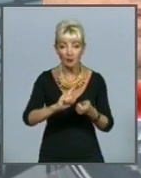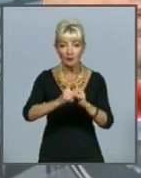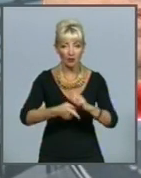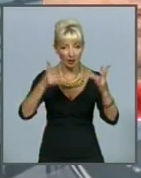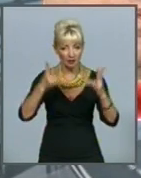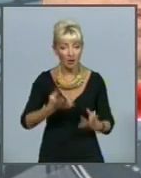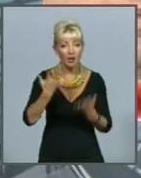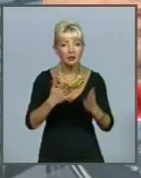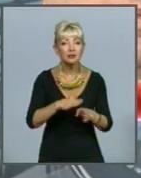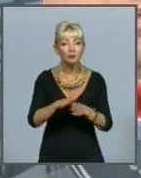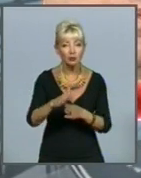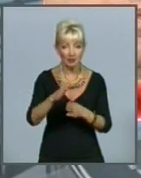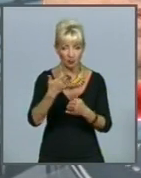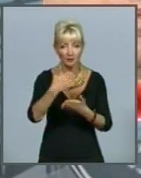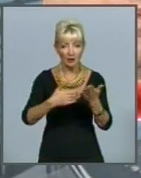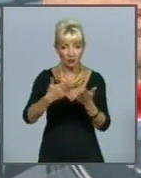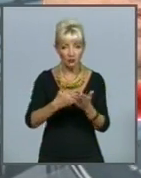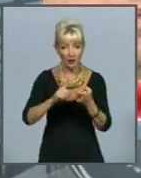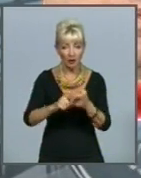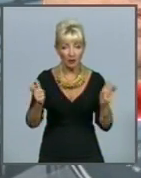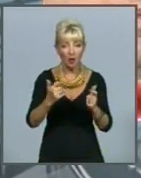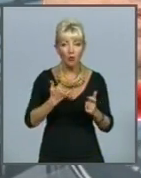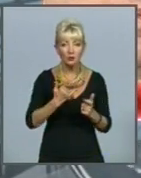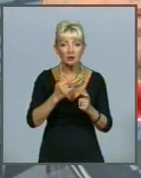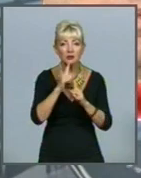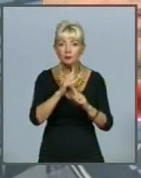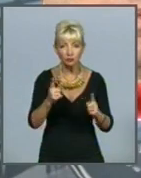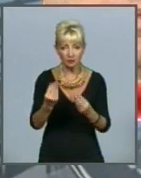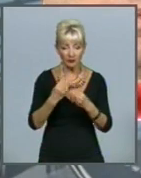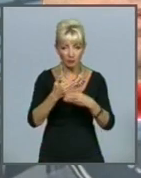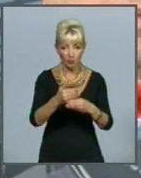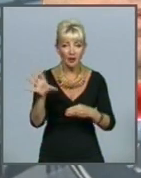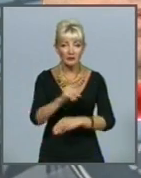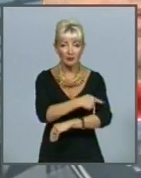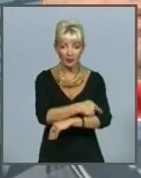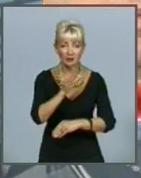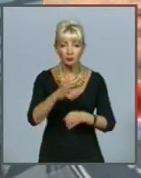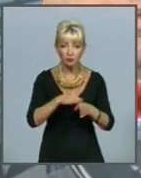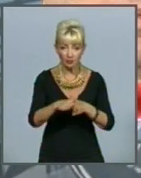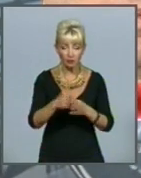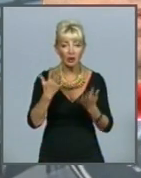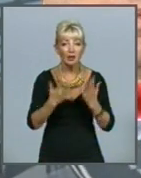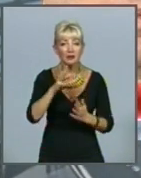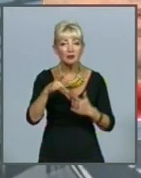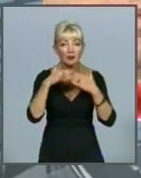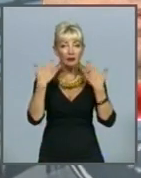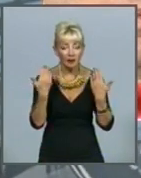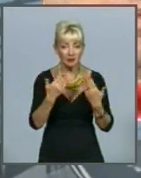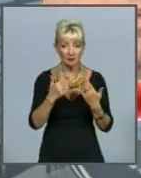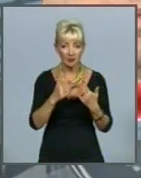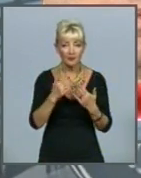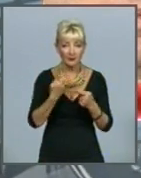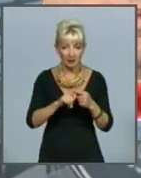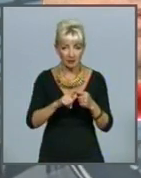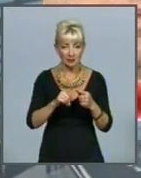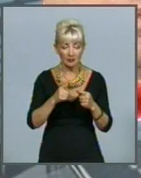скасувати карантин, у нас просто не буде де надавати допомогу. Всі лікарні будуть заповнені. Якщо ми не хочемо бачити апокаліптичні кадри, коли нема